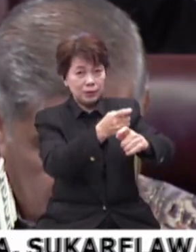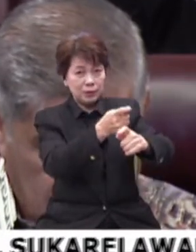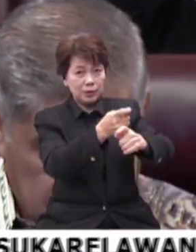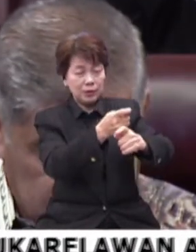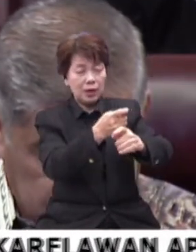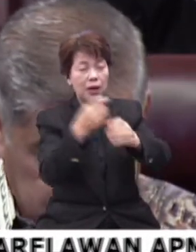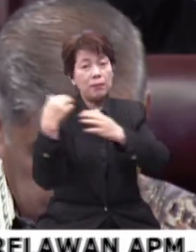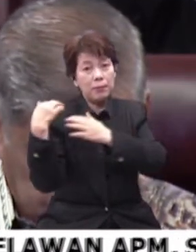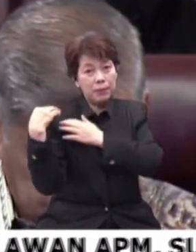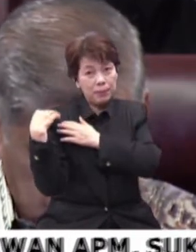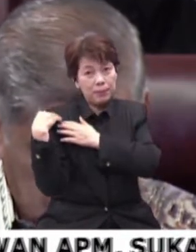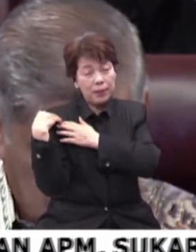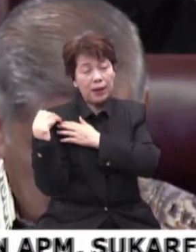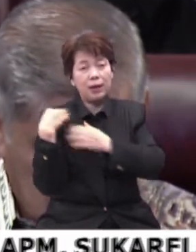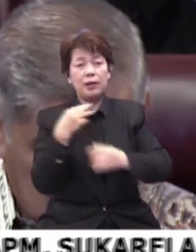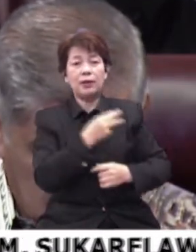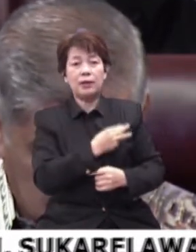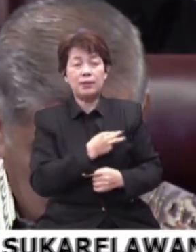Kesehatan